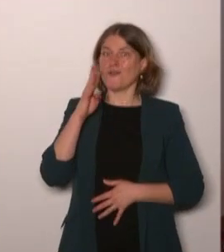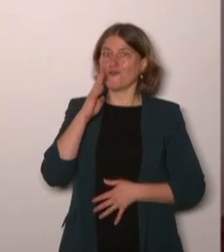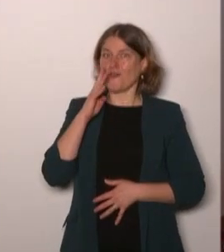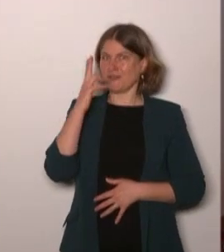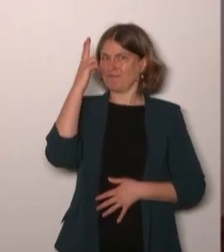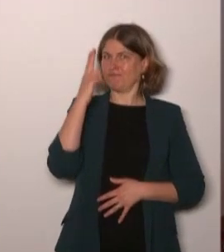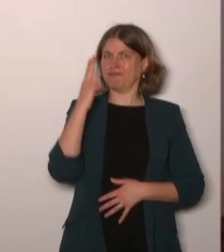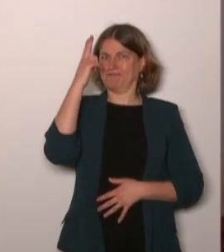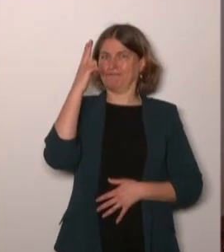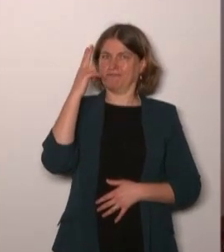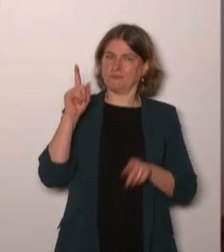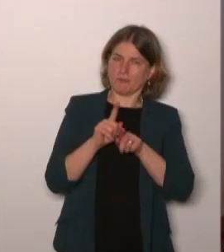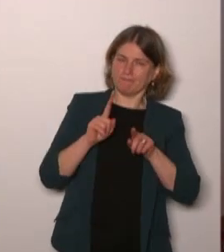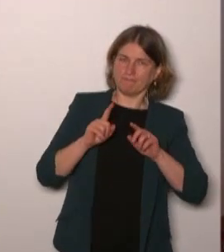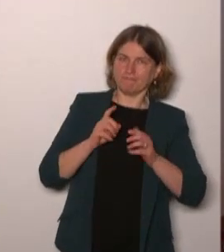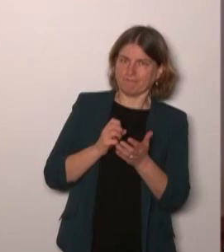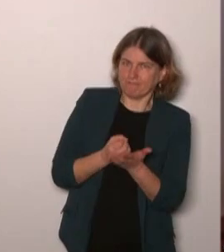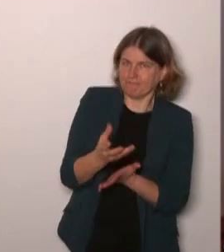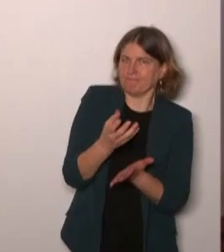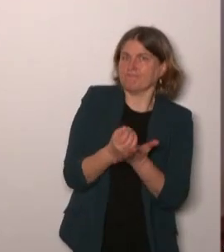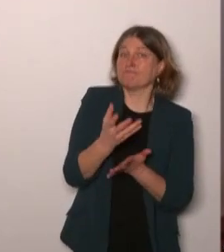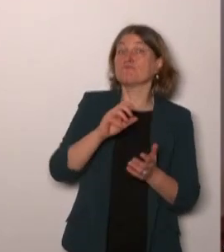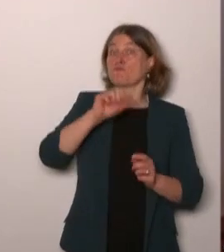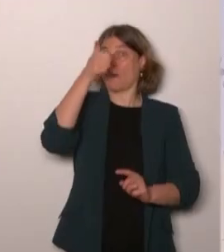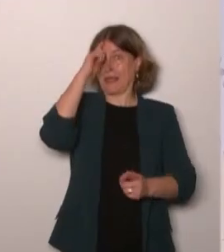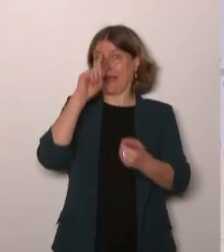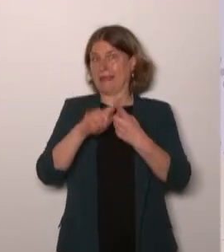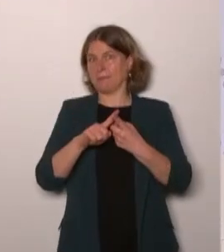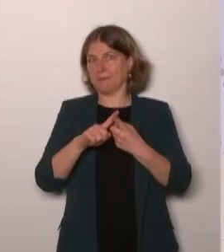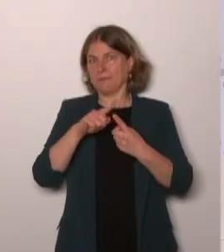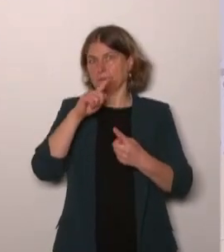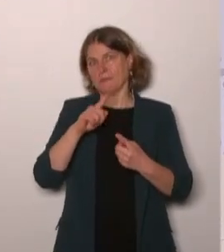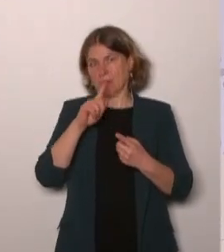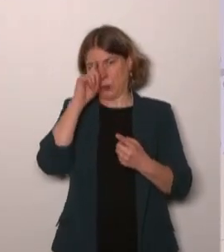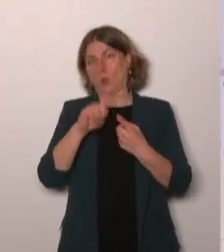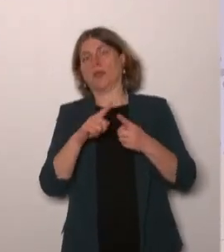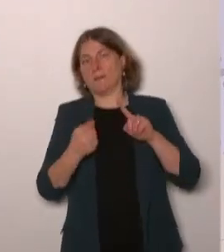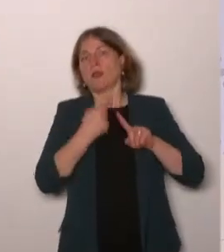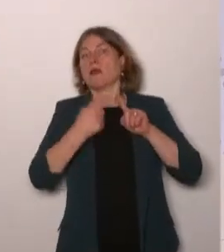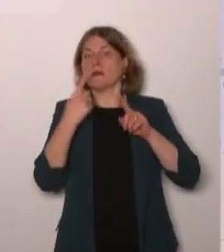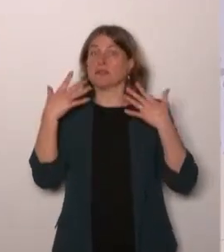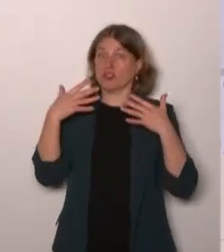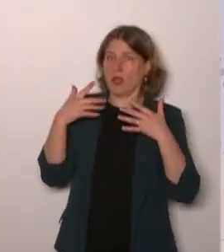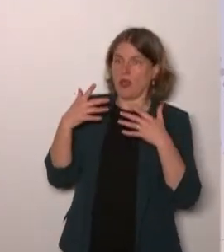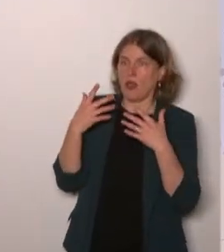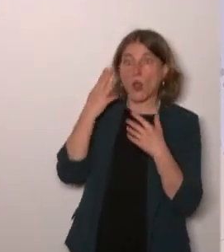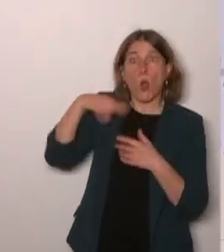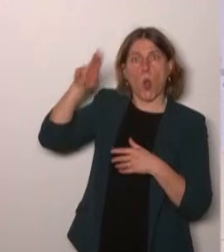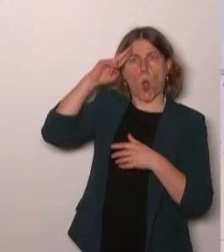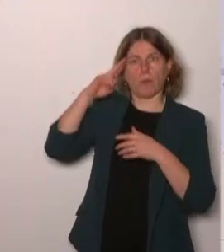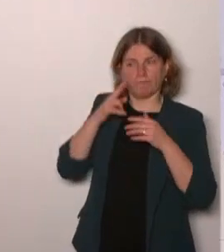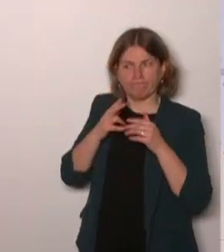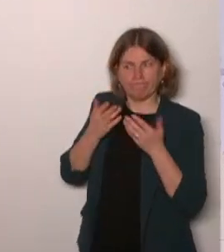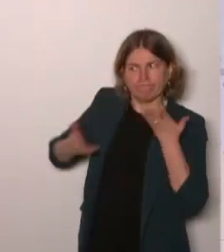ces masterclass avec un premier sujet, sujet d'importance sur lequel l'action concertée à échelle européenne est essentielle. Il s'agit de l